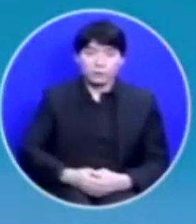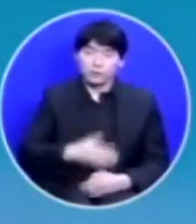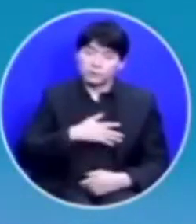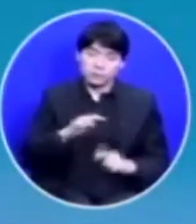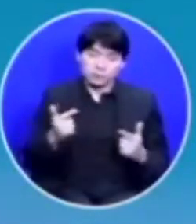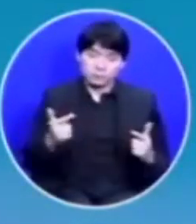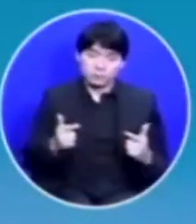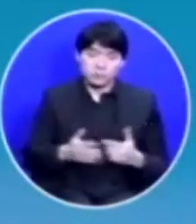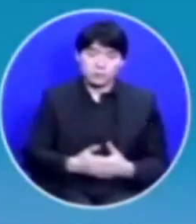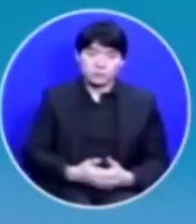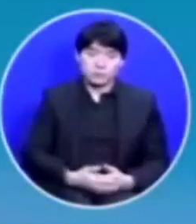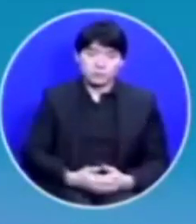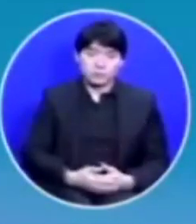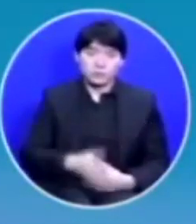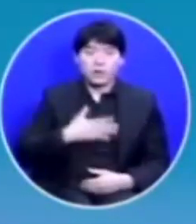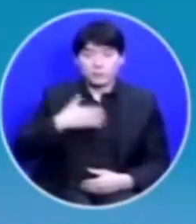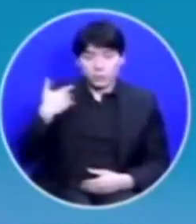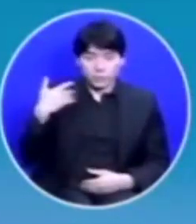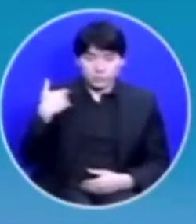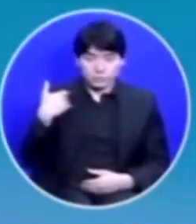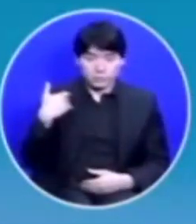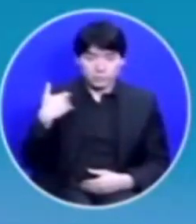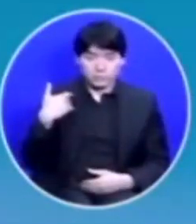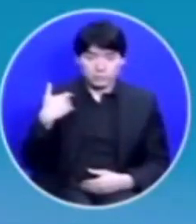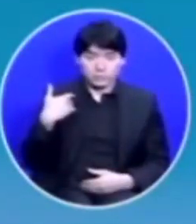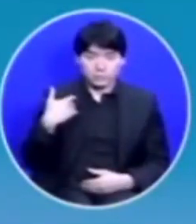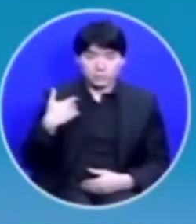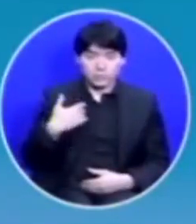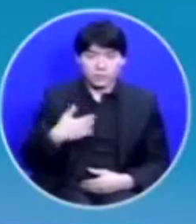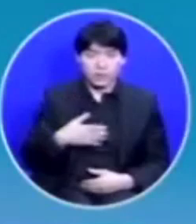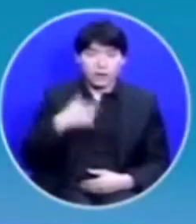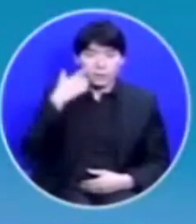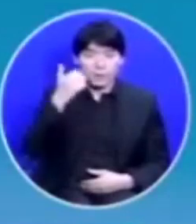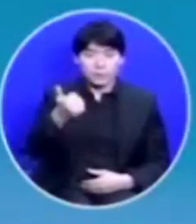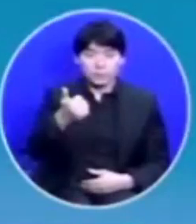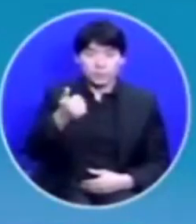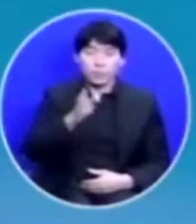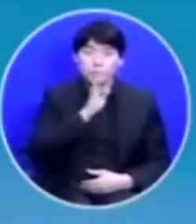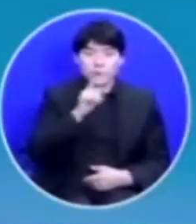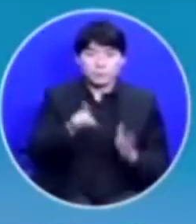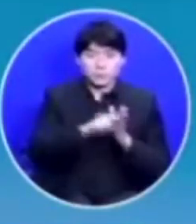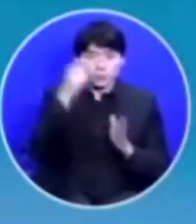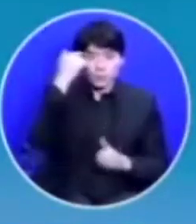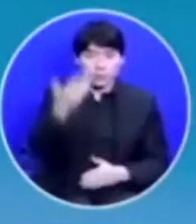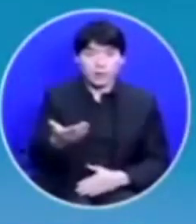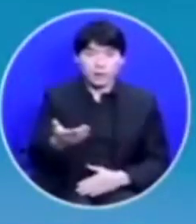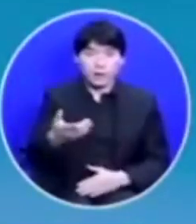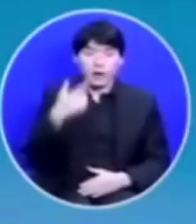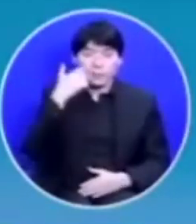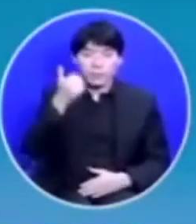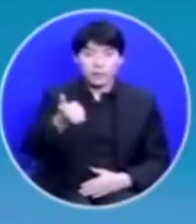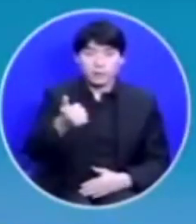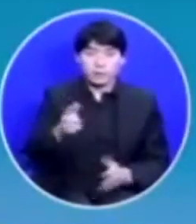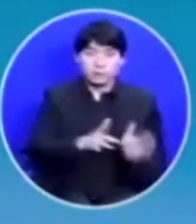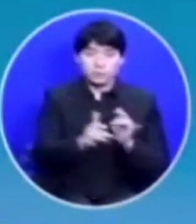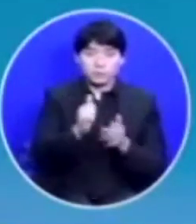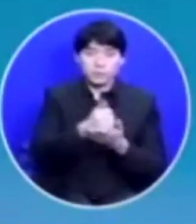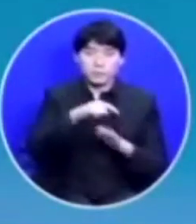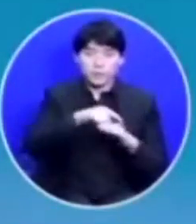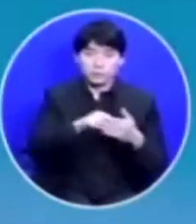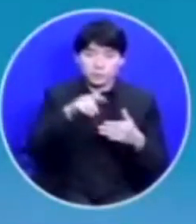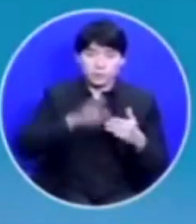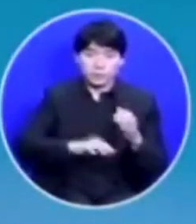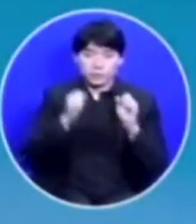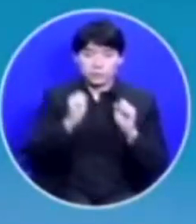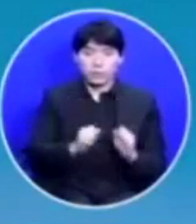줘 나는 모르겠어요 아빠는 정말 믿을 아빠 진짜 예수님이 마음에 계신 거